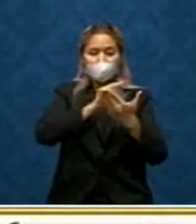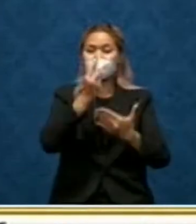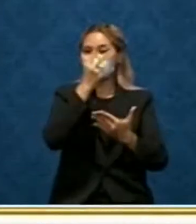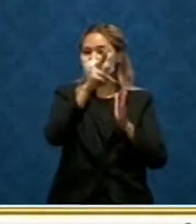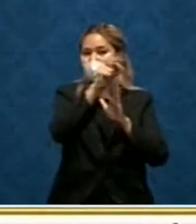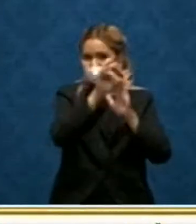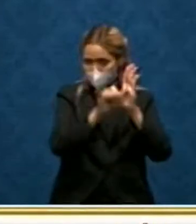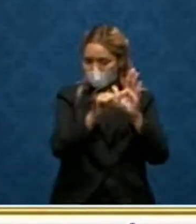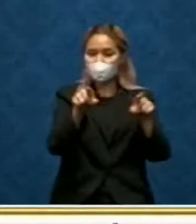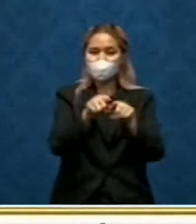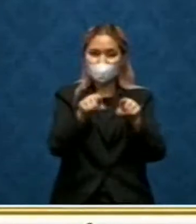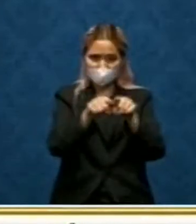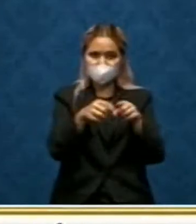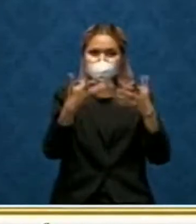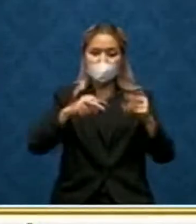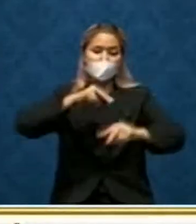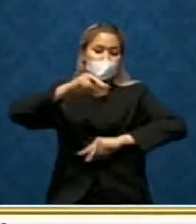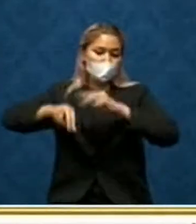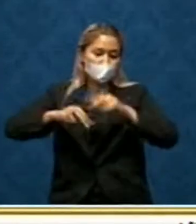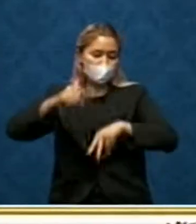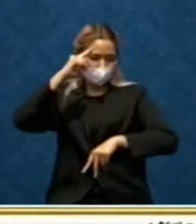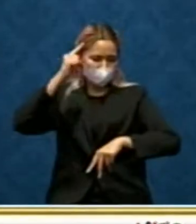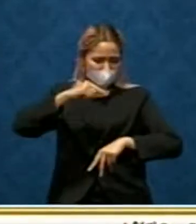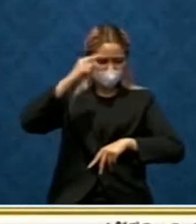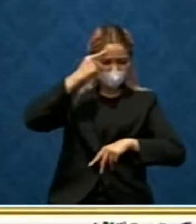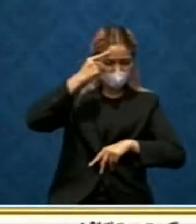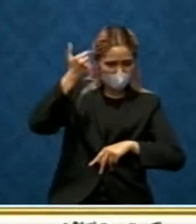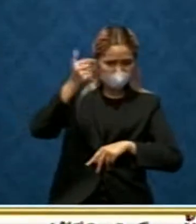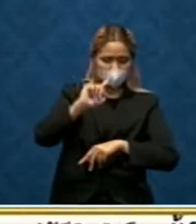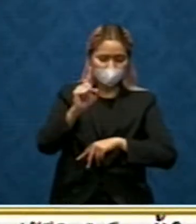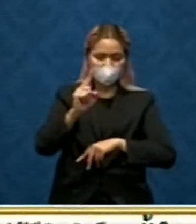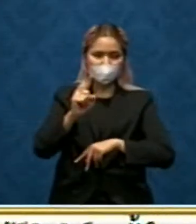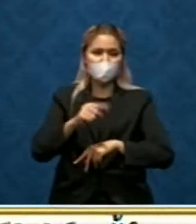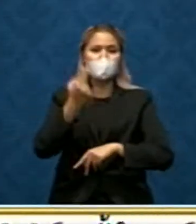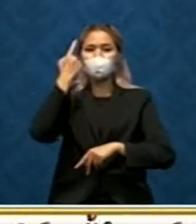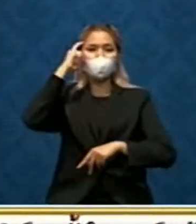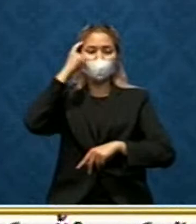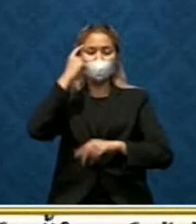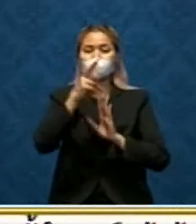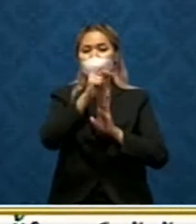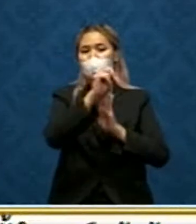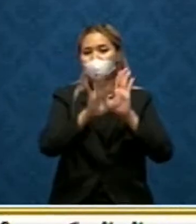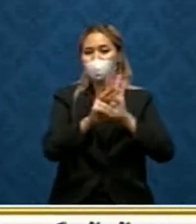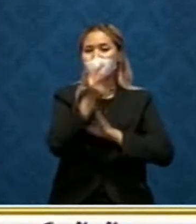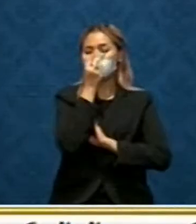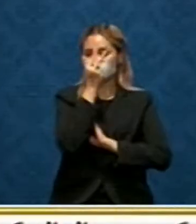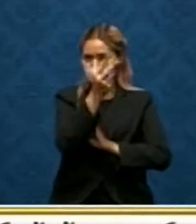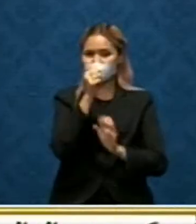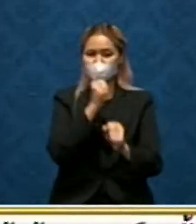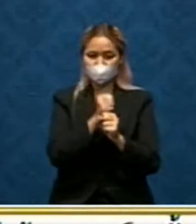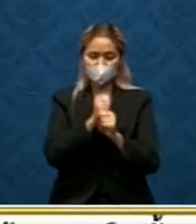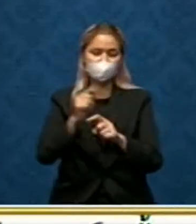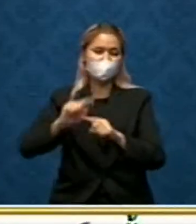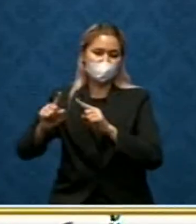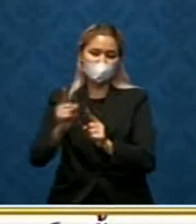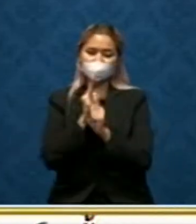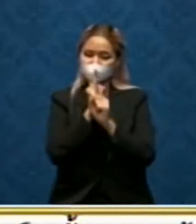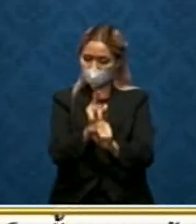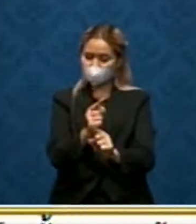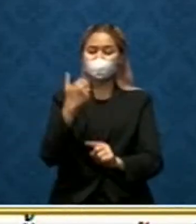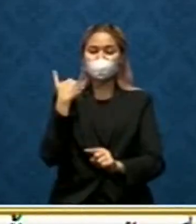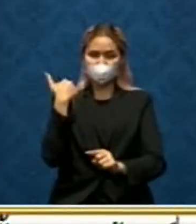โยบายบริหารงานเป็นไหม หรอสเปดสปะ ออกดู งอกรนออกทางดูวาคุทำตนยบายหรอไ